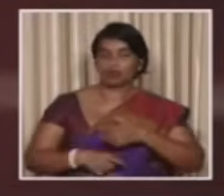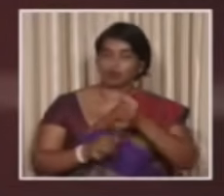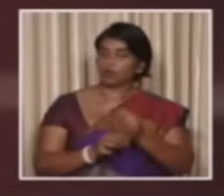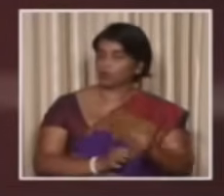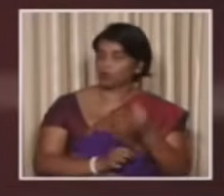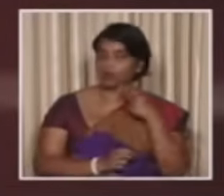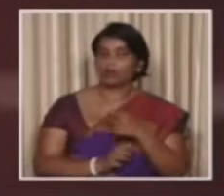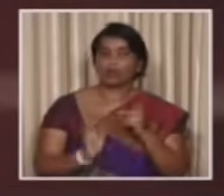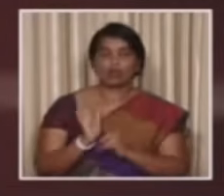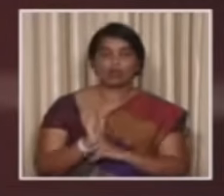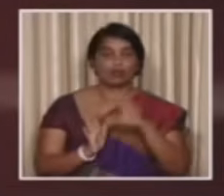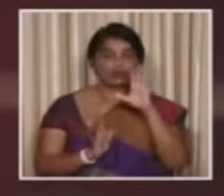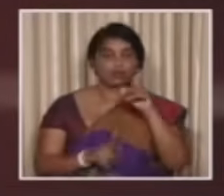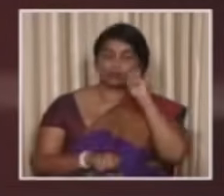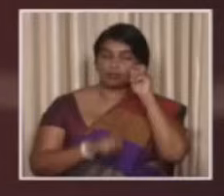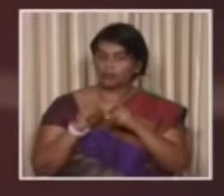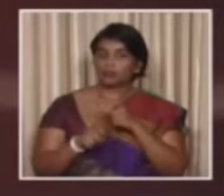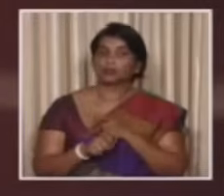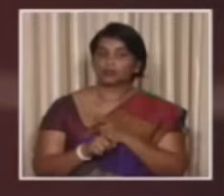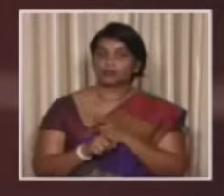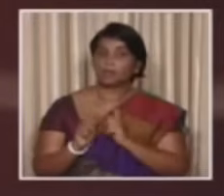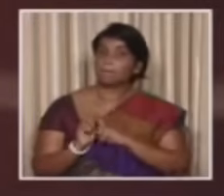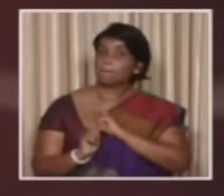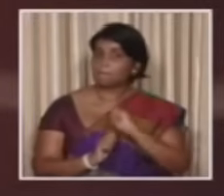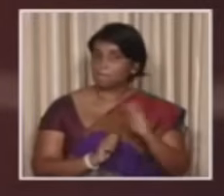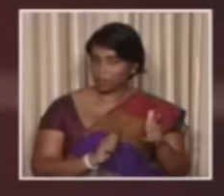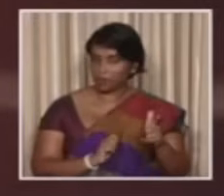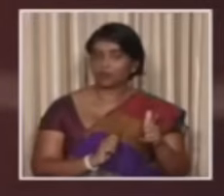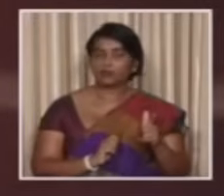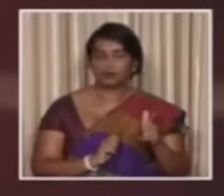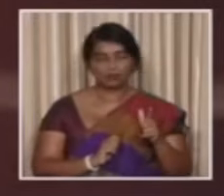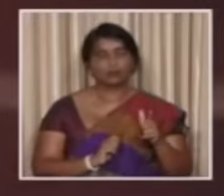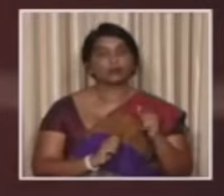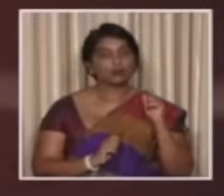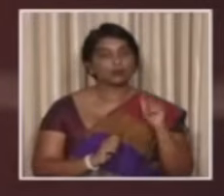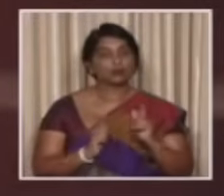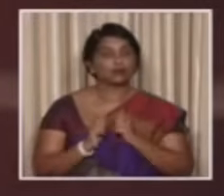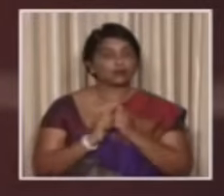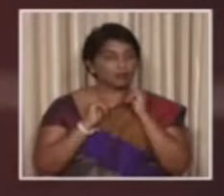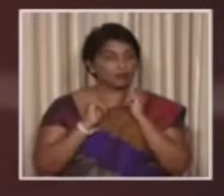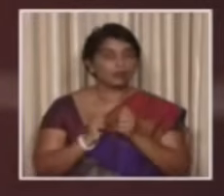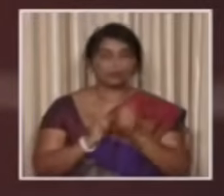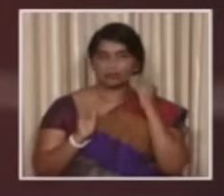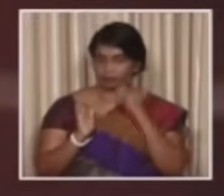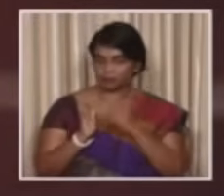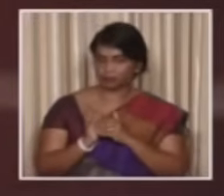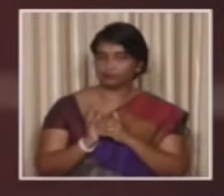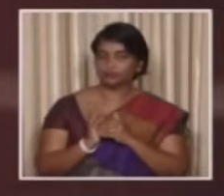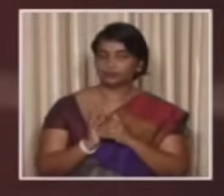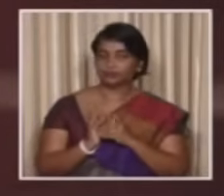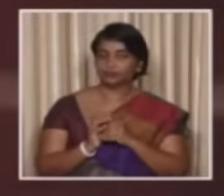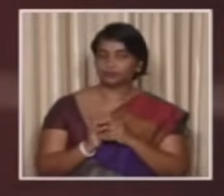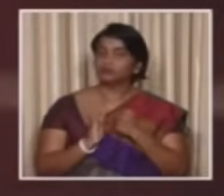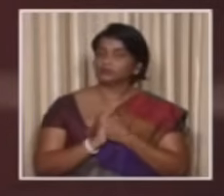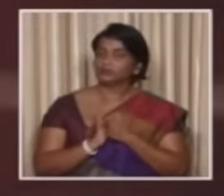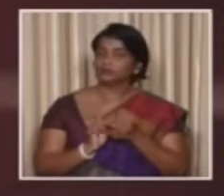කරලා ලක්ෂ 5ක් ජනතාවට ගෙවන්න කියලා වන්දි ඔහු ඒ කරපු කාරණේ සම්බන්ධව. එතකොට